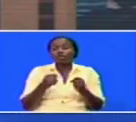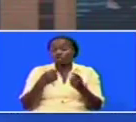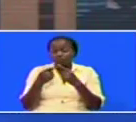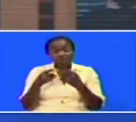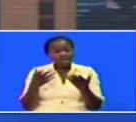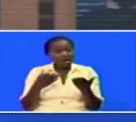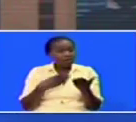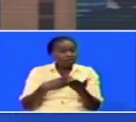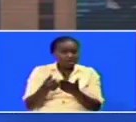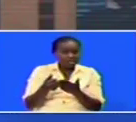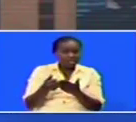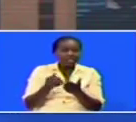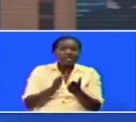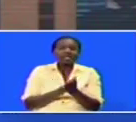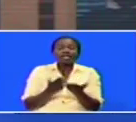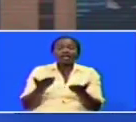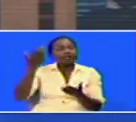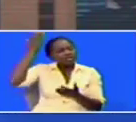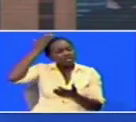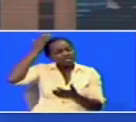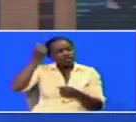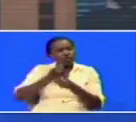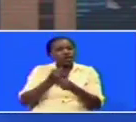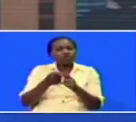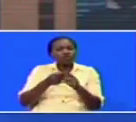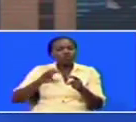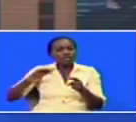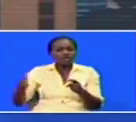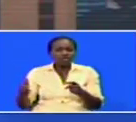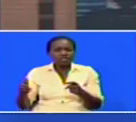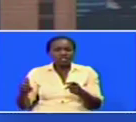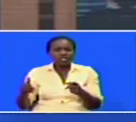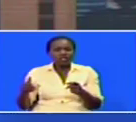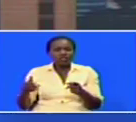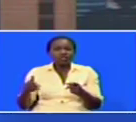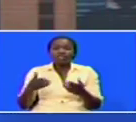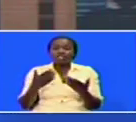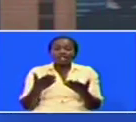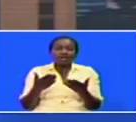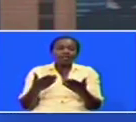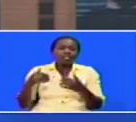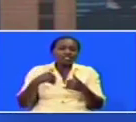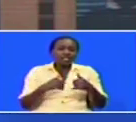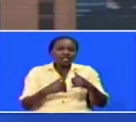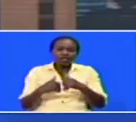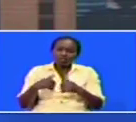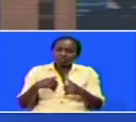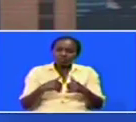jinsi wauguzi watakavyofanya kazi katika makaunti. Afu sasa hiyo mkutano utaleta